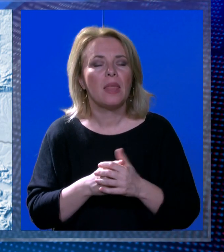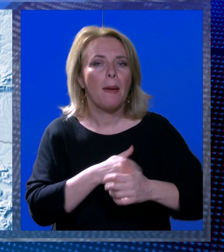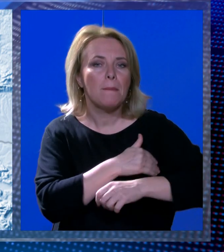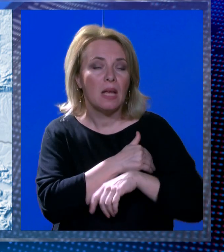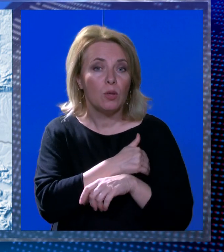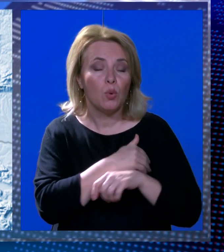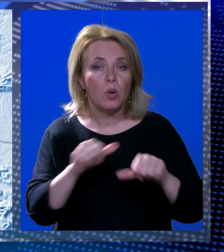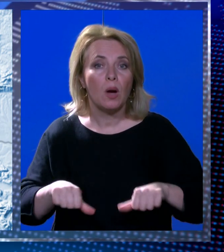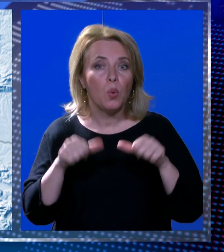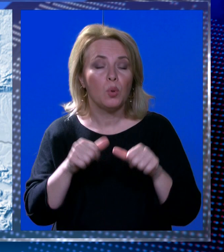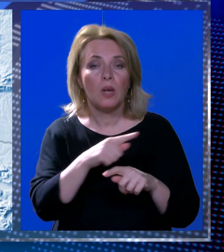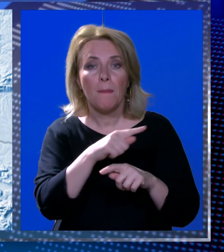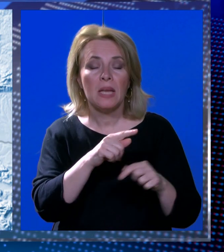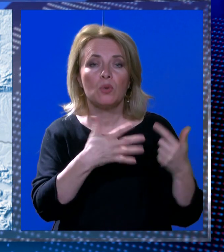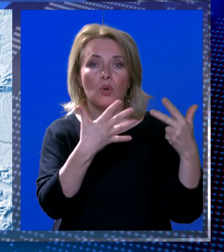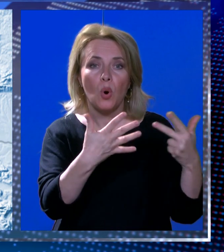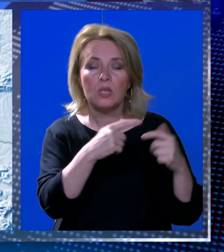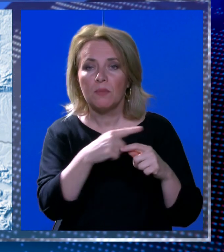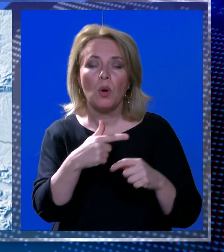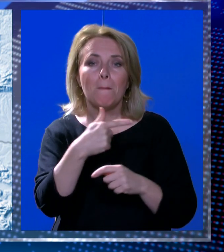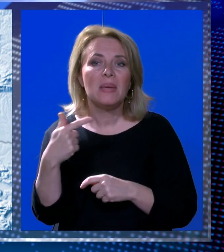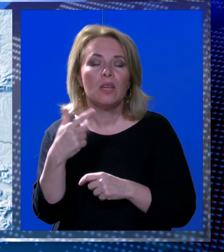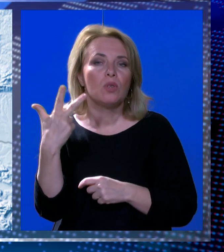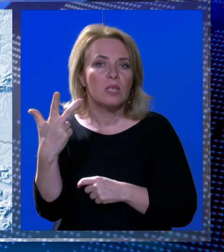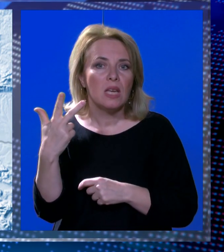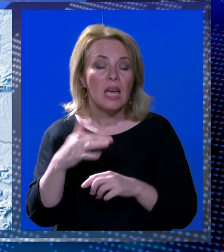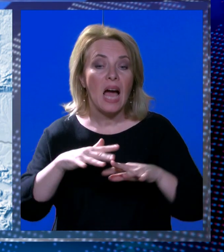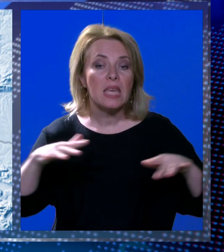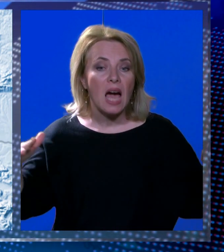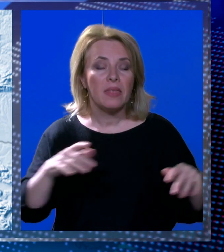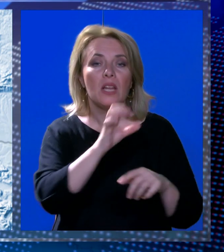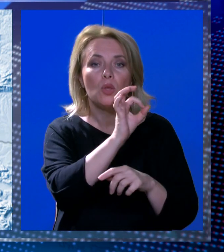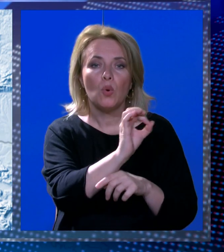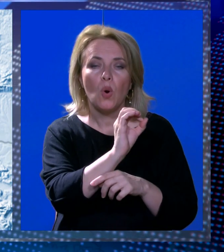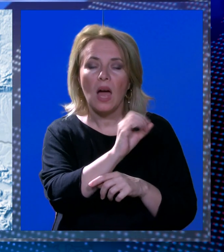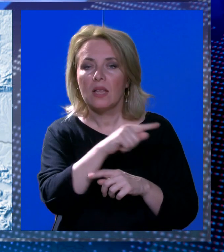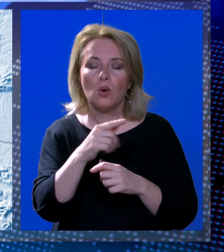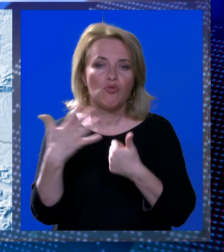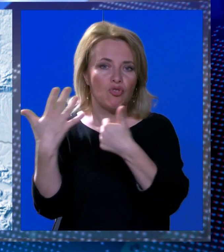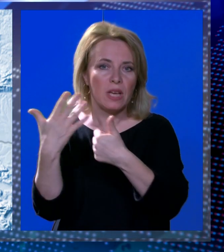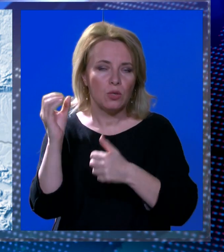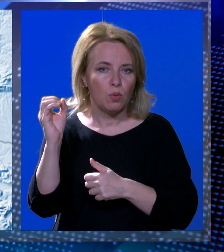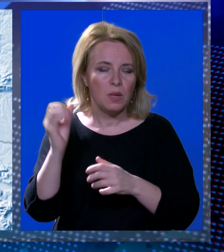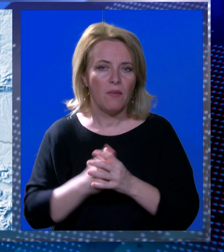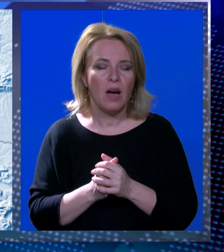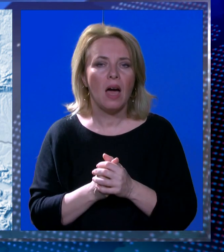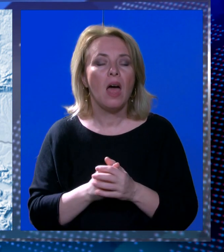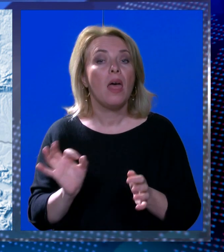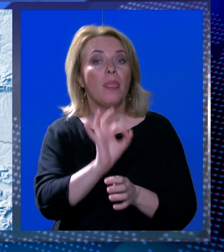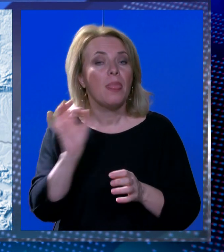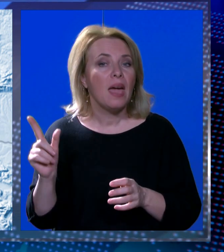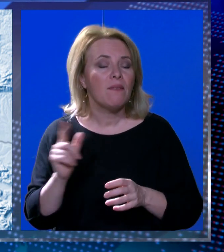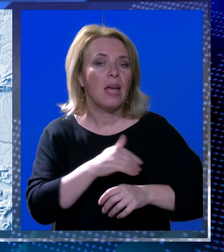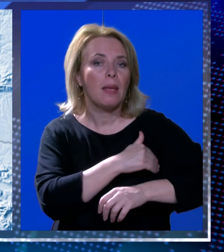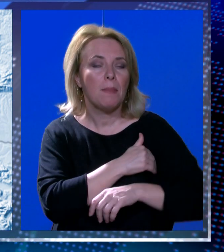udarima. Najniža jutarnja temperatura između -8 i -3, na Jadranu od 0 do 6 Celzijevi stupnjeva.